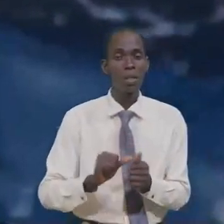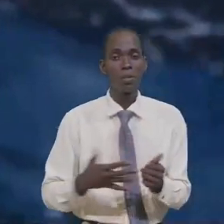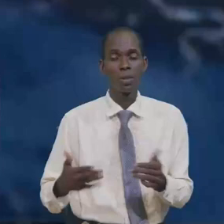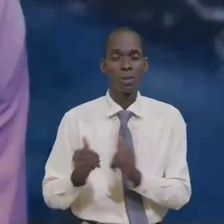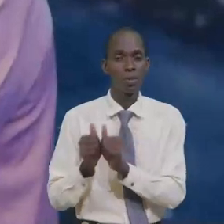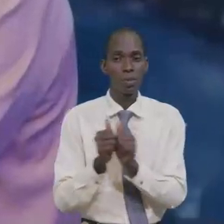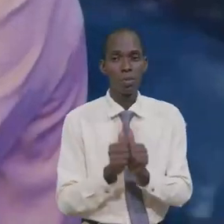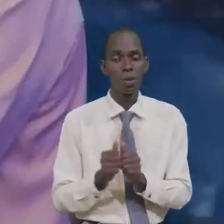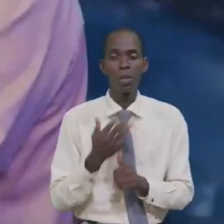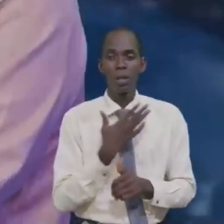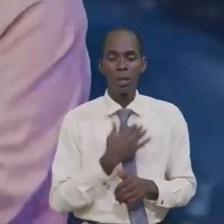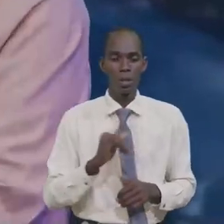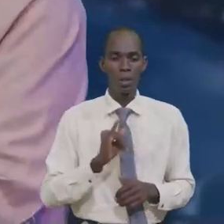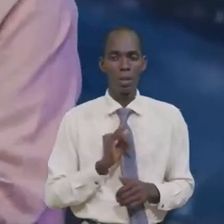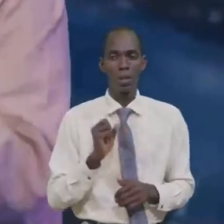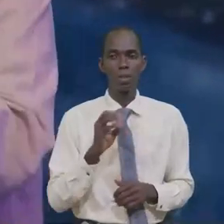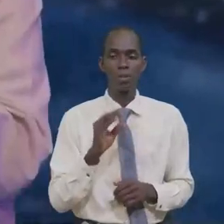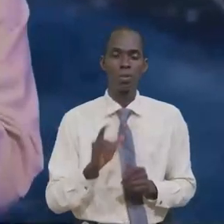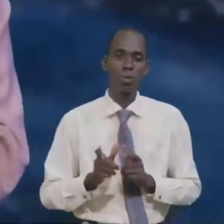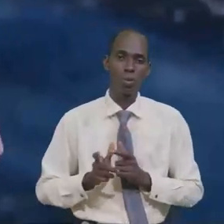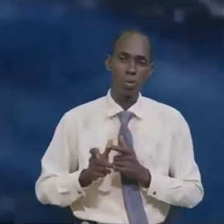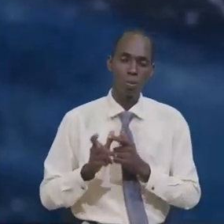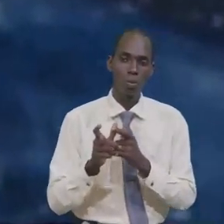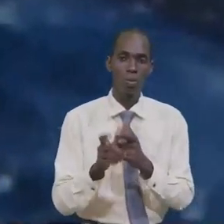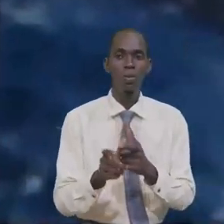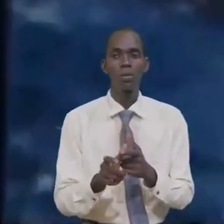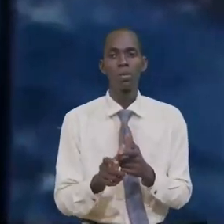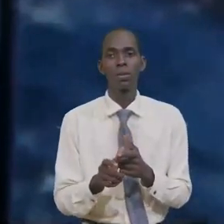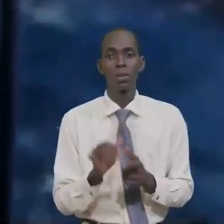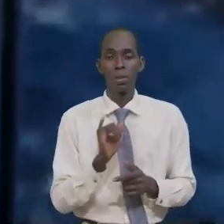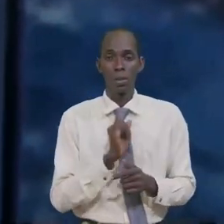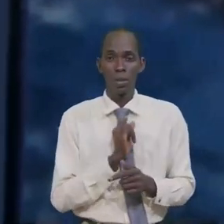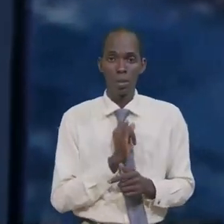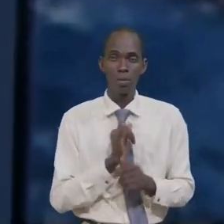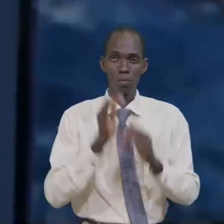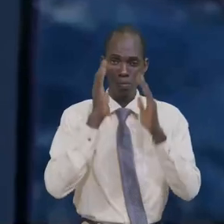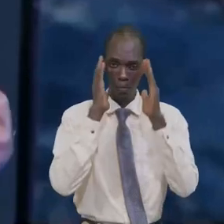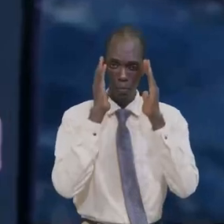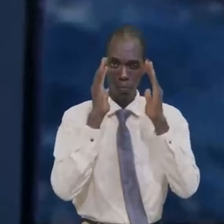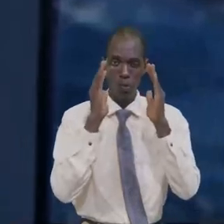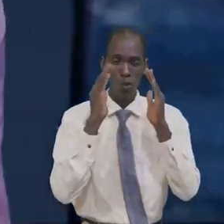cours je me concentre quand je cours